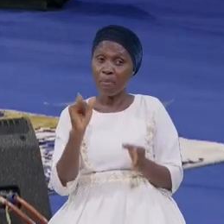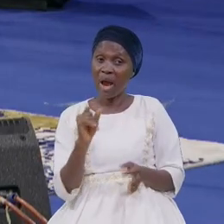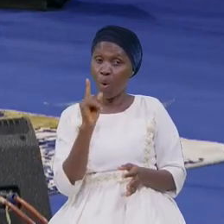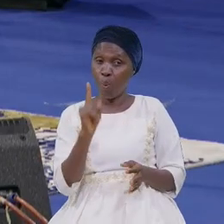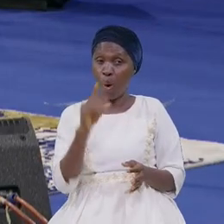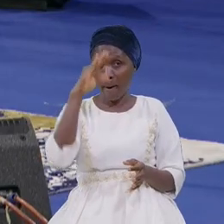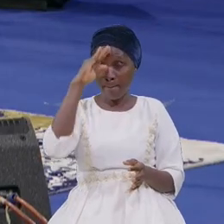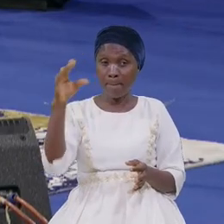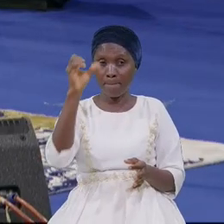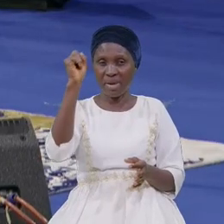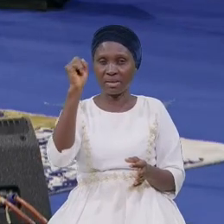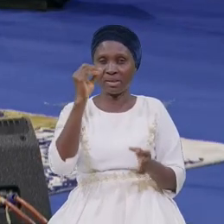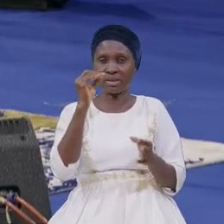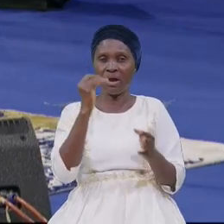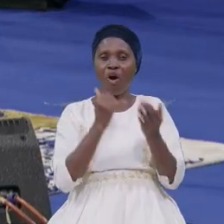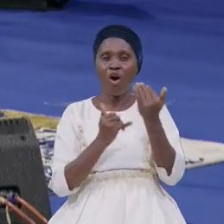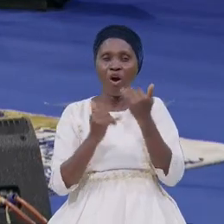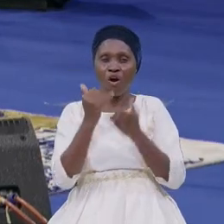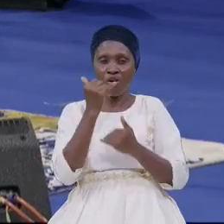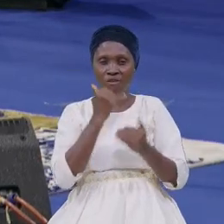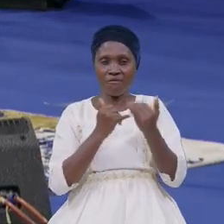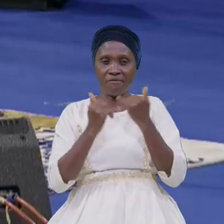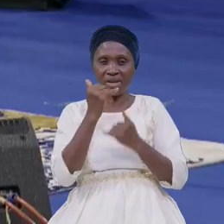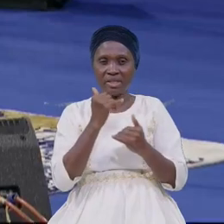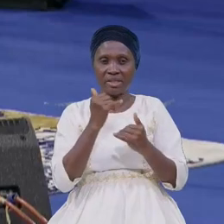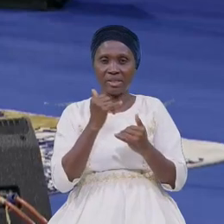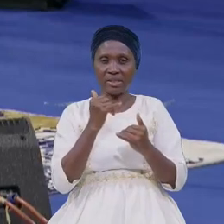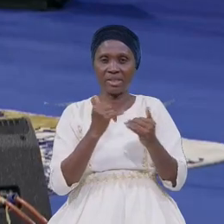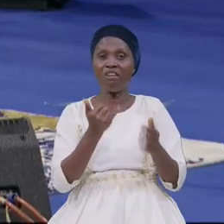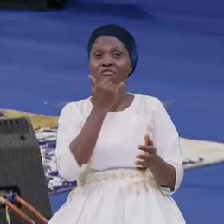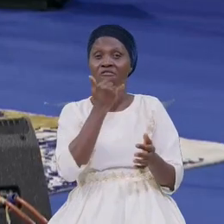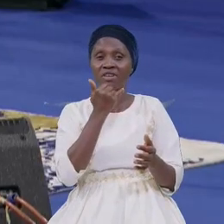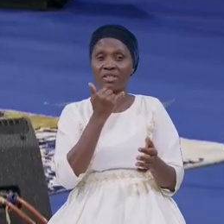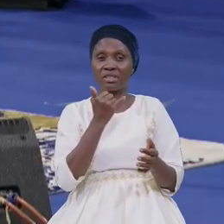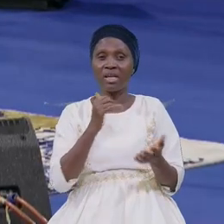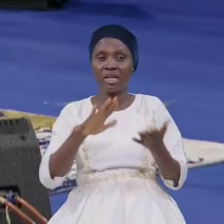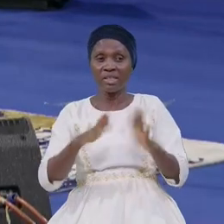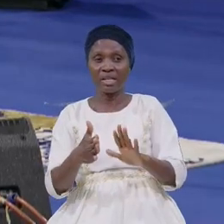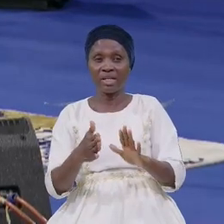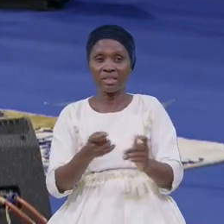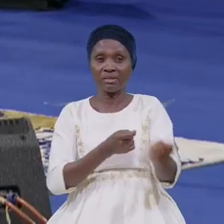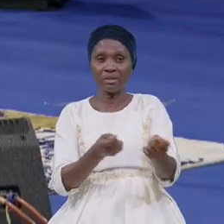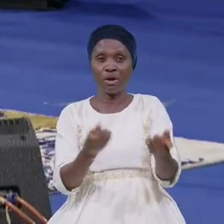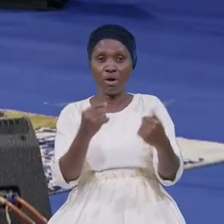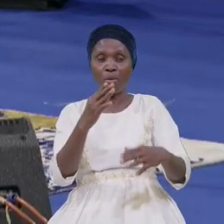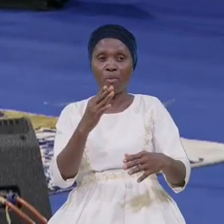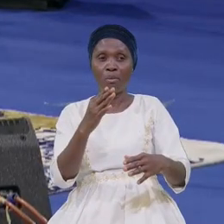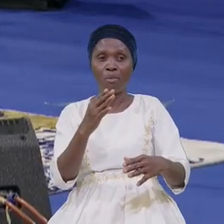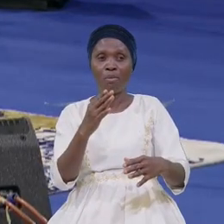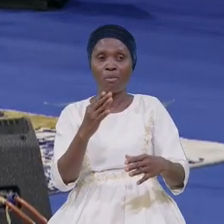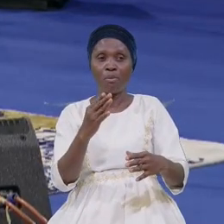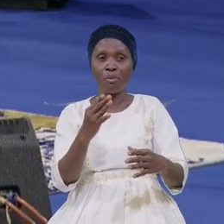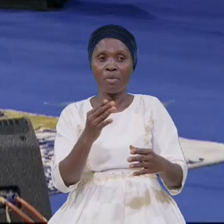l'offense d'un seul, la mort a régné par lui seul, à plus